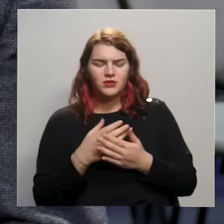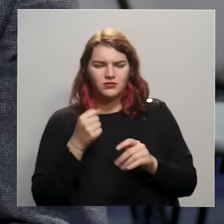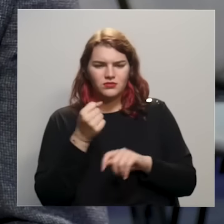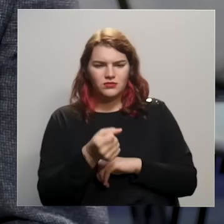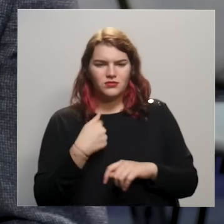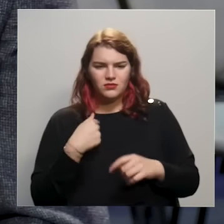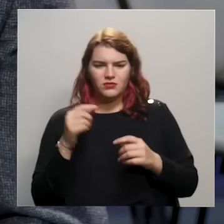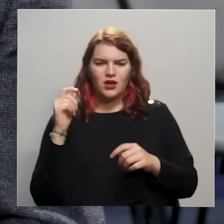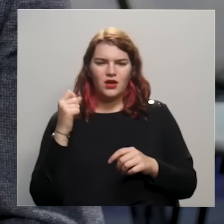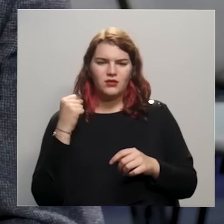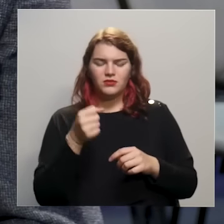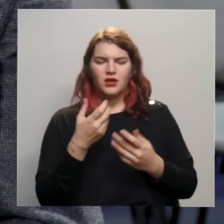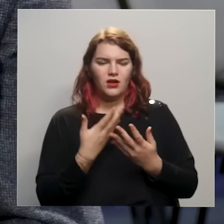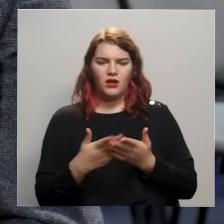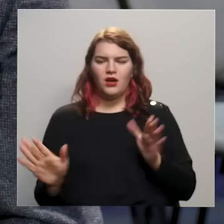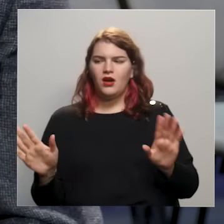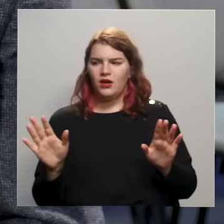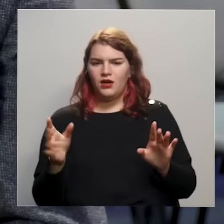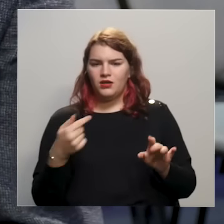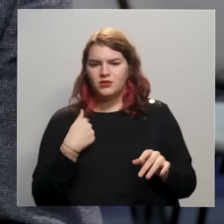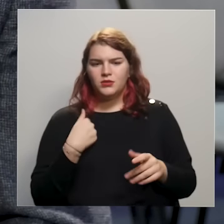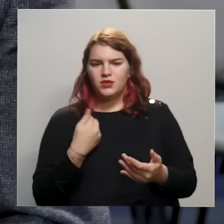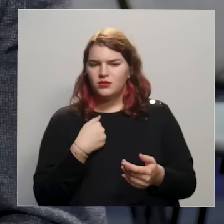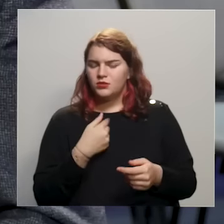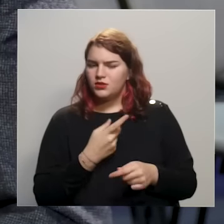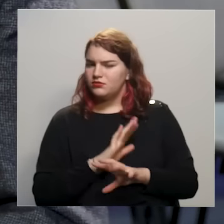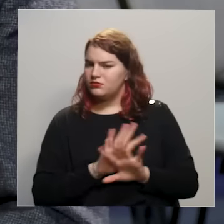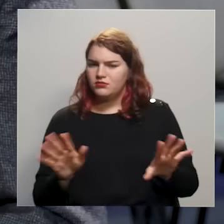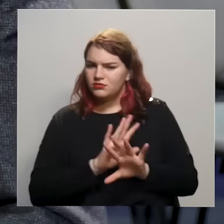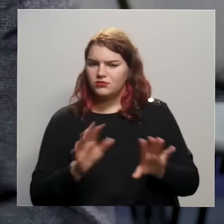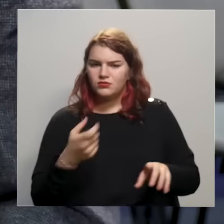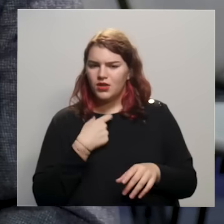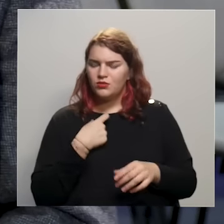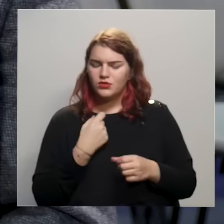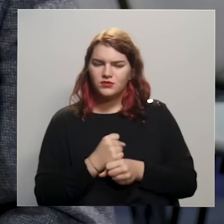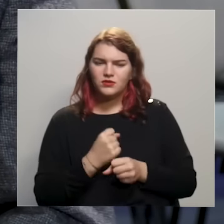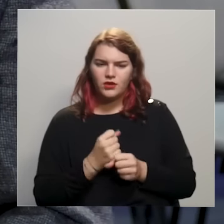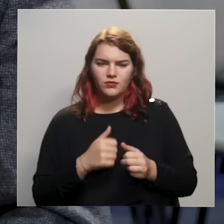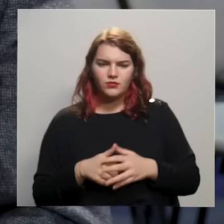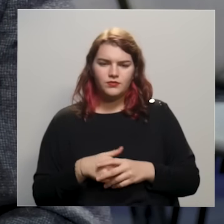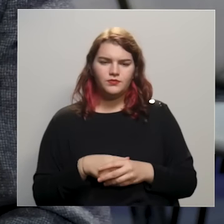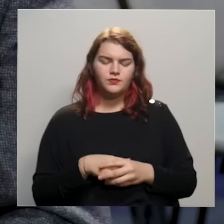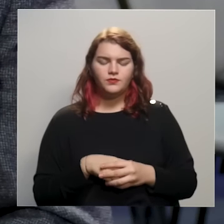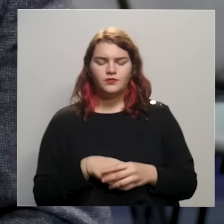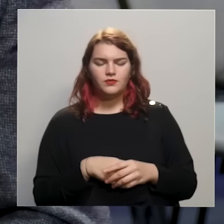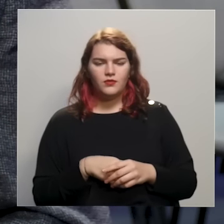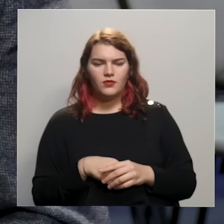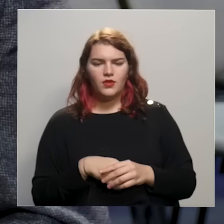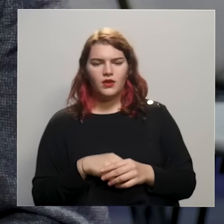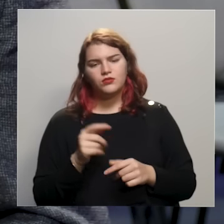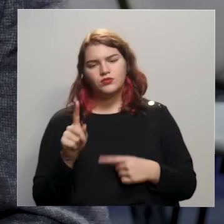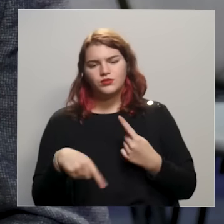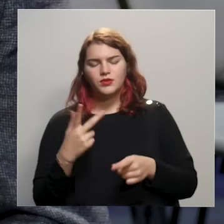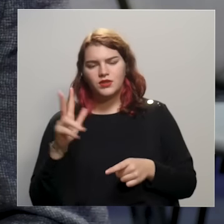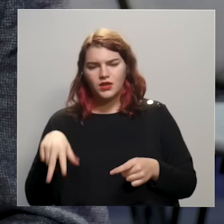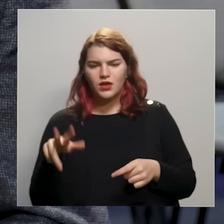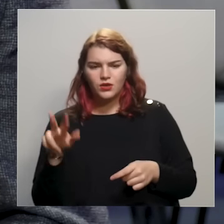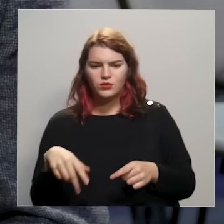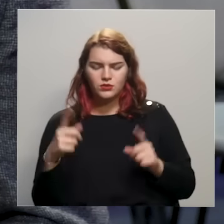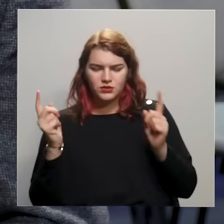atunci s-a terminat. Am zis, gata. Pentru mine asta... Bun, și ăsta, după 3 luni de zile,